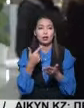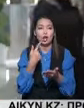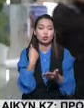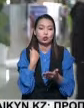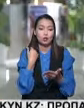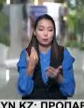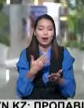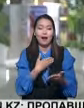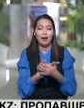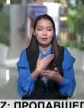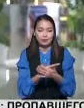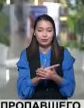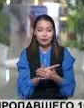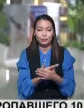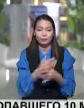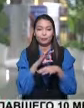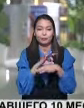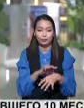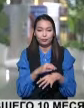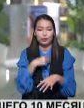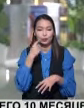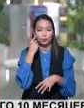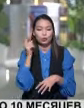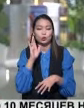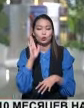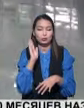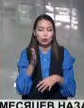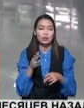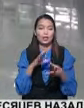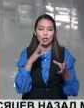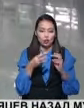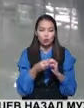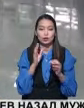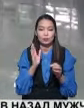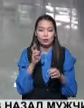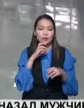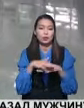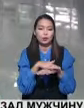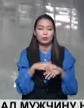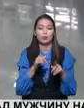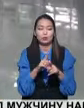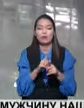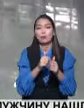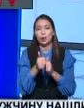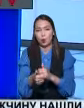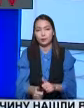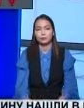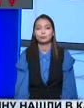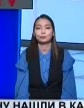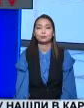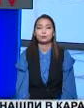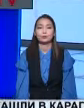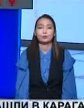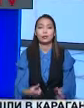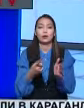свою активность. Я уверен, что будущее в наших руках. Страна шагнет на несколько шагов вперед.